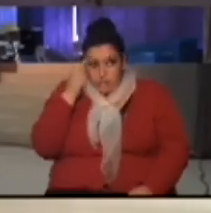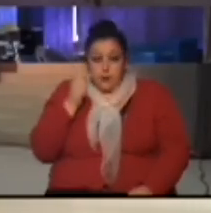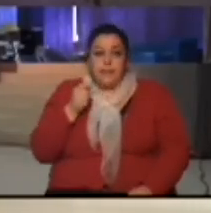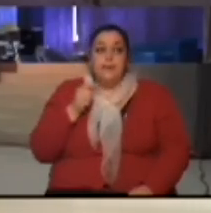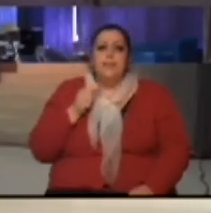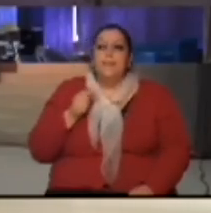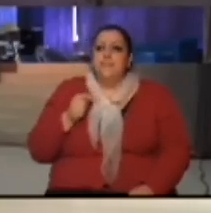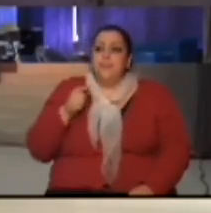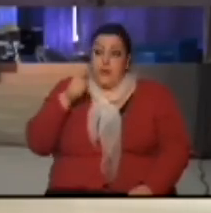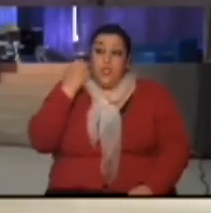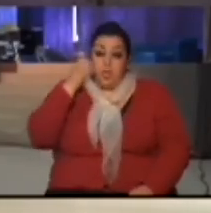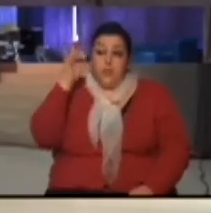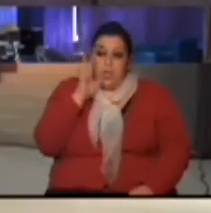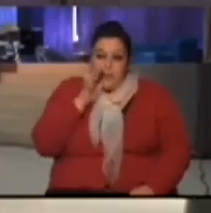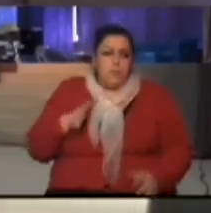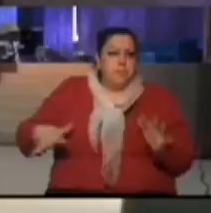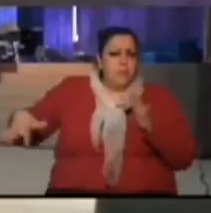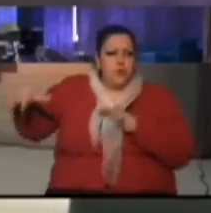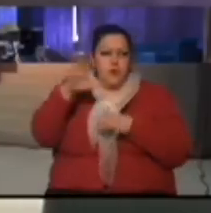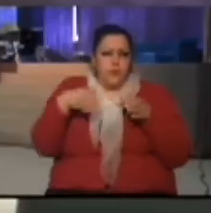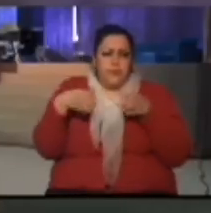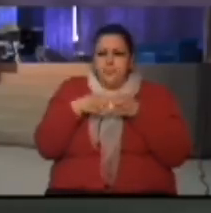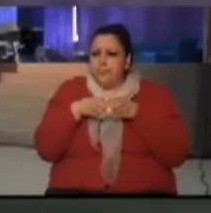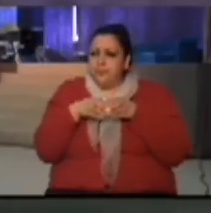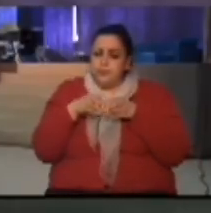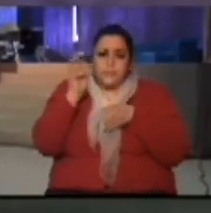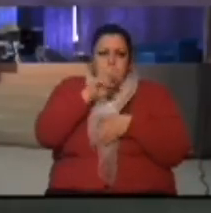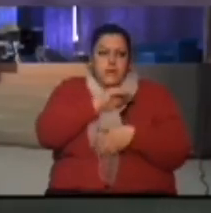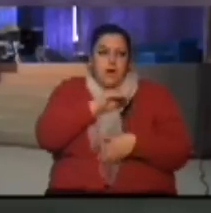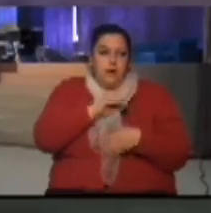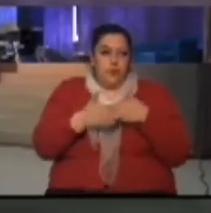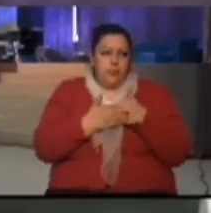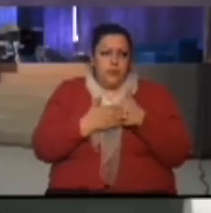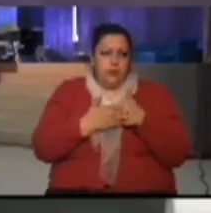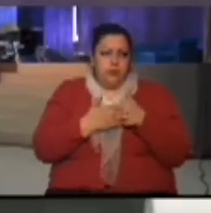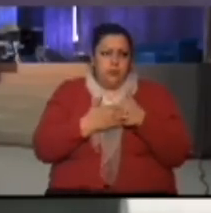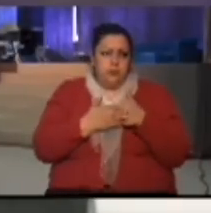հավաքվեցին թագավորի շուրջ, ասացին հետևյալը, թագավոր,